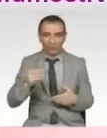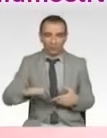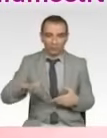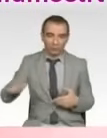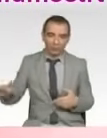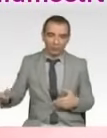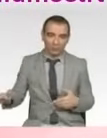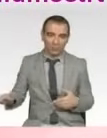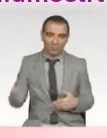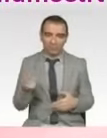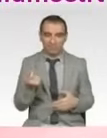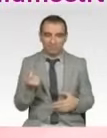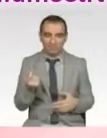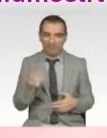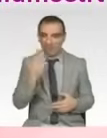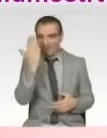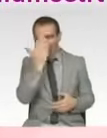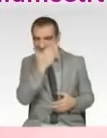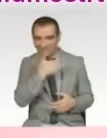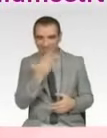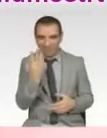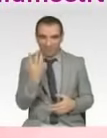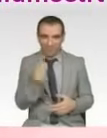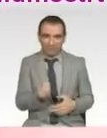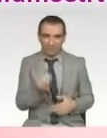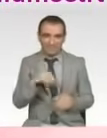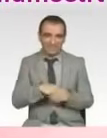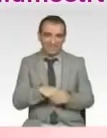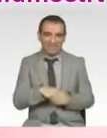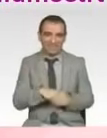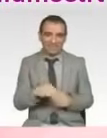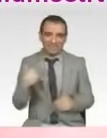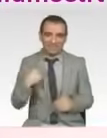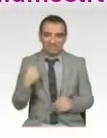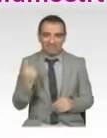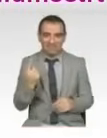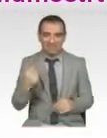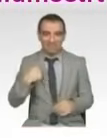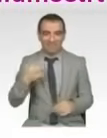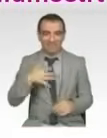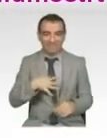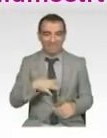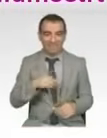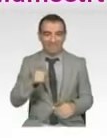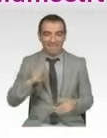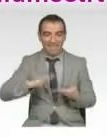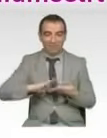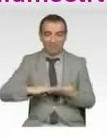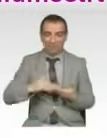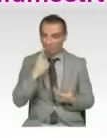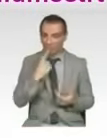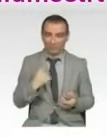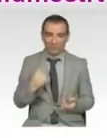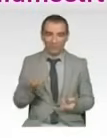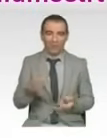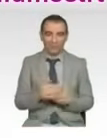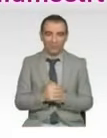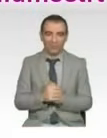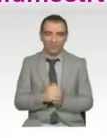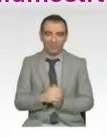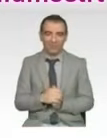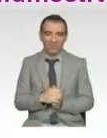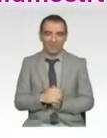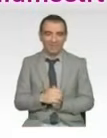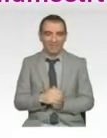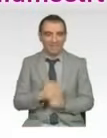Çocuklarımız da biraz işte esmer de olacaklar ya. İşte biz de istiyoruz diye arkadaşlarımız da söylüyor